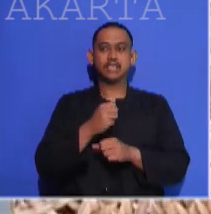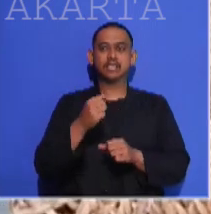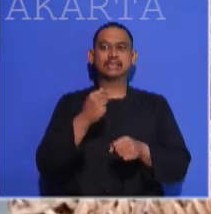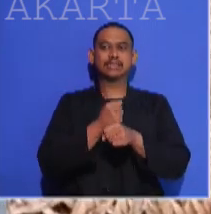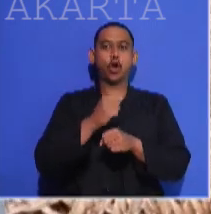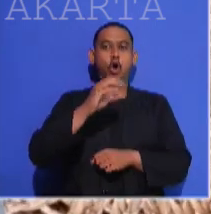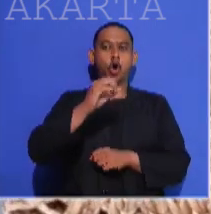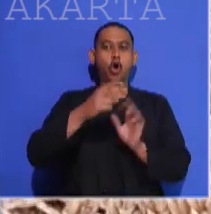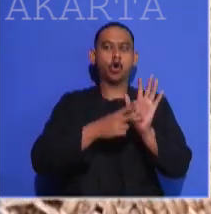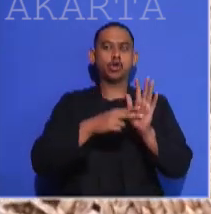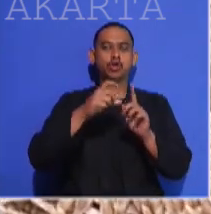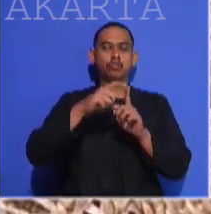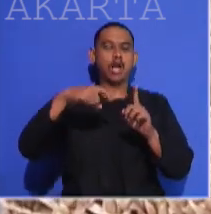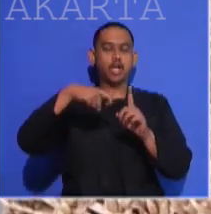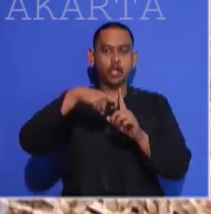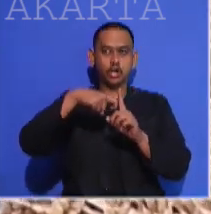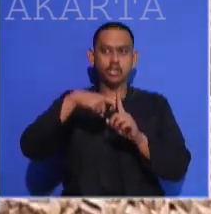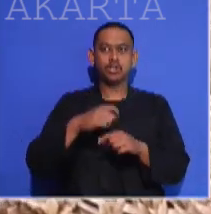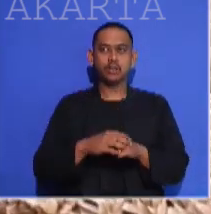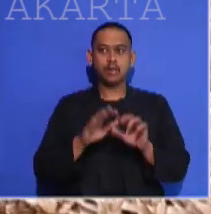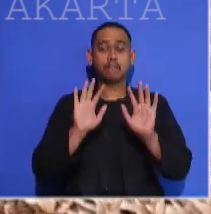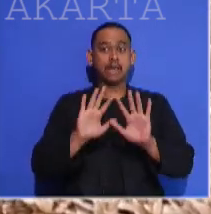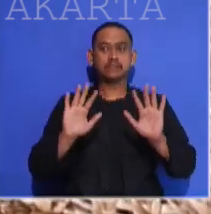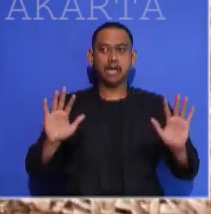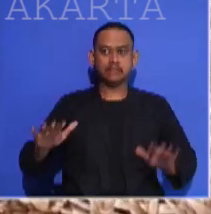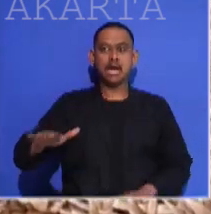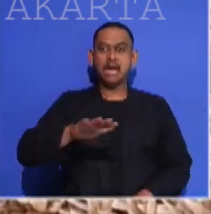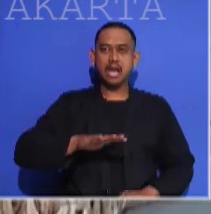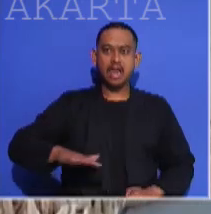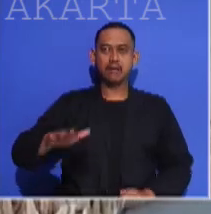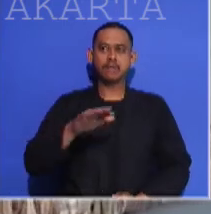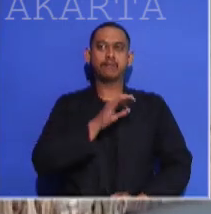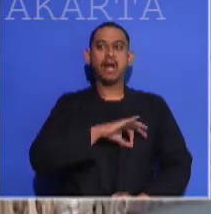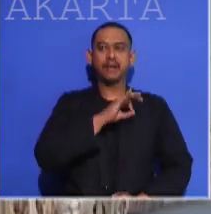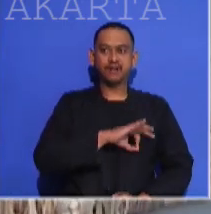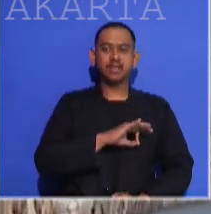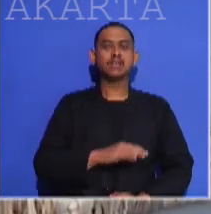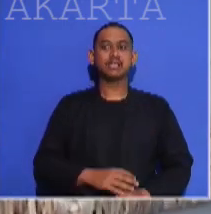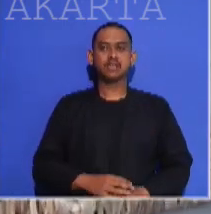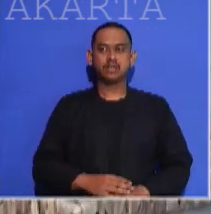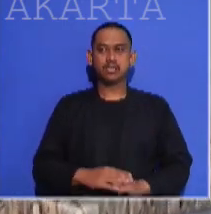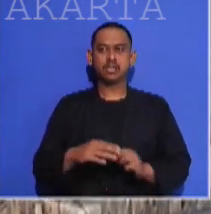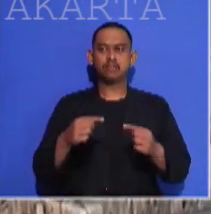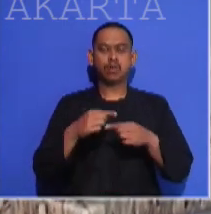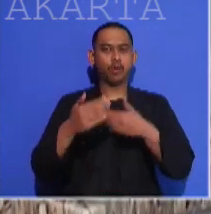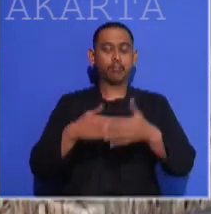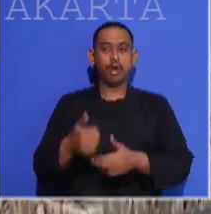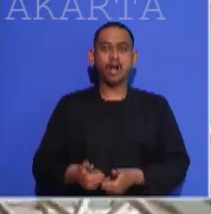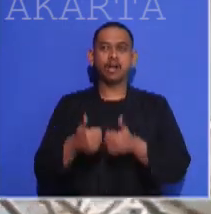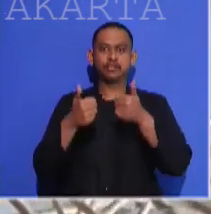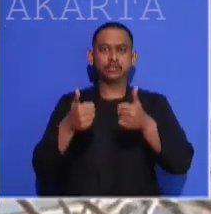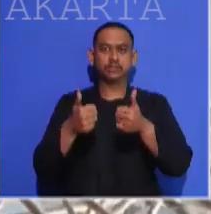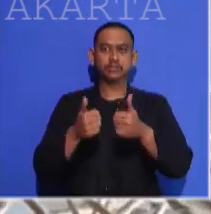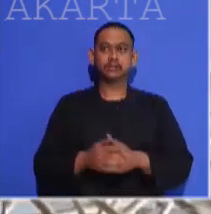Kata sumber daya alam ing sakiwa tengen kula lan panjenengan menawi dipun olah kanyoto saged dipun dadosaken minangka kangge jaga ing